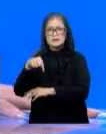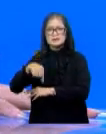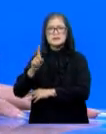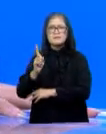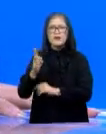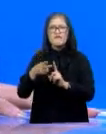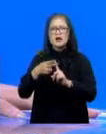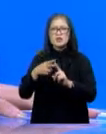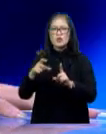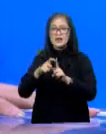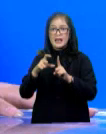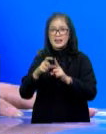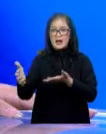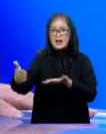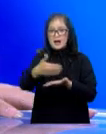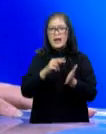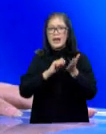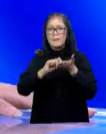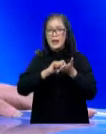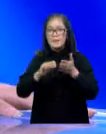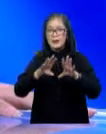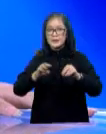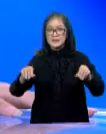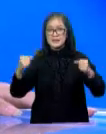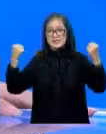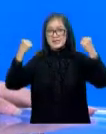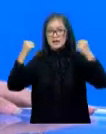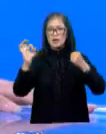tenaga kesehatan yang belum muncul di aplikasi Peduli Lindungi.